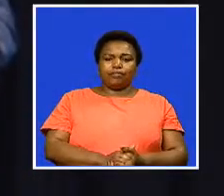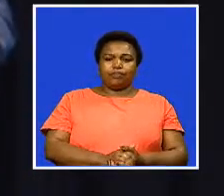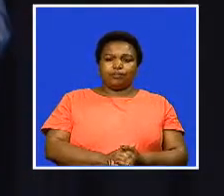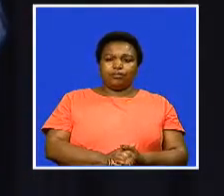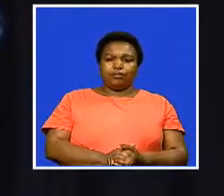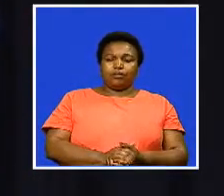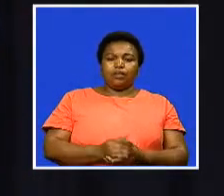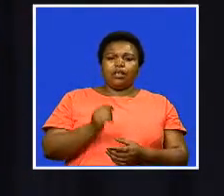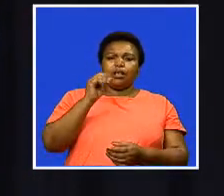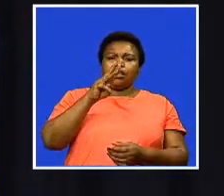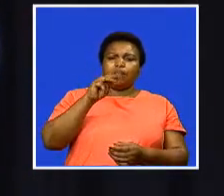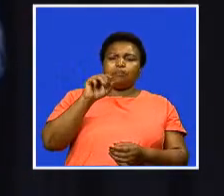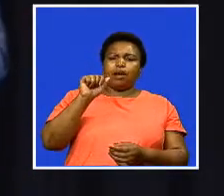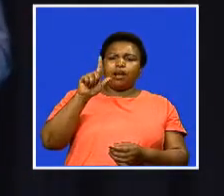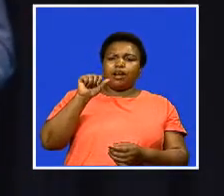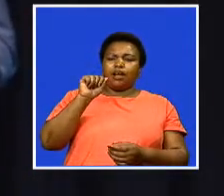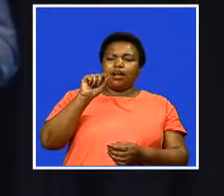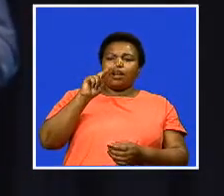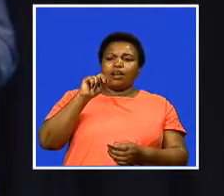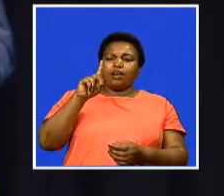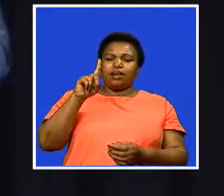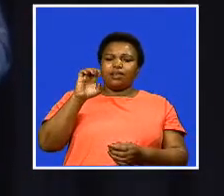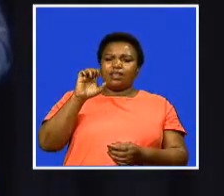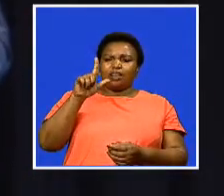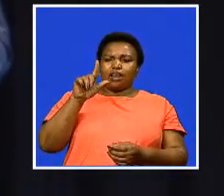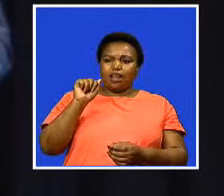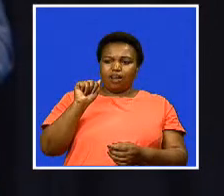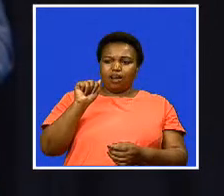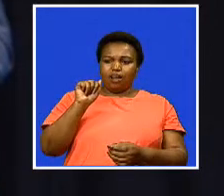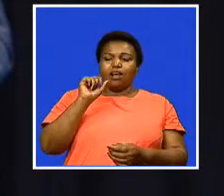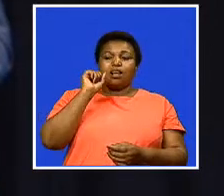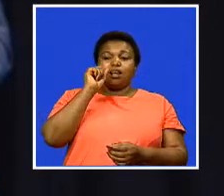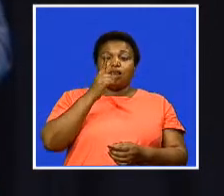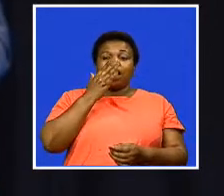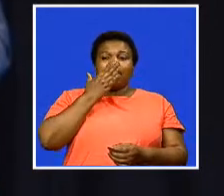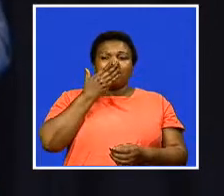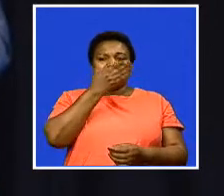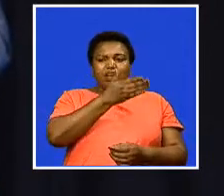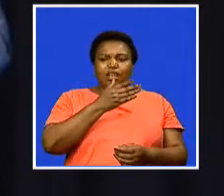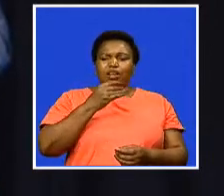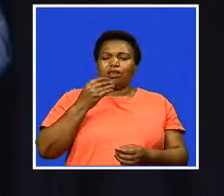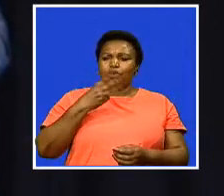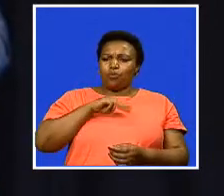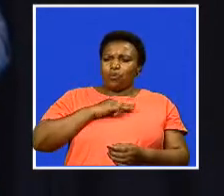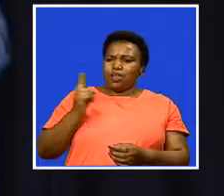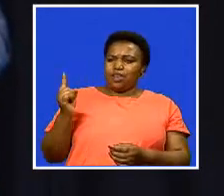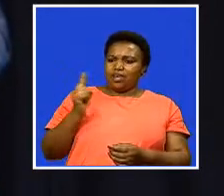la kamalandela sivama kuta lapha nakune ne bushfire